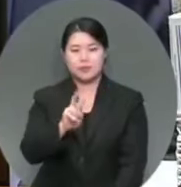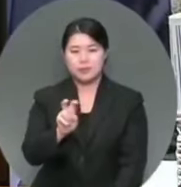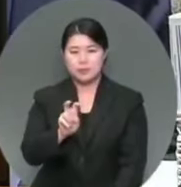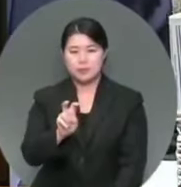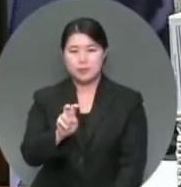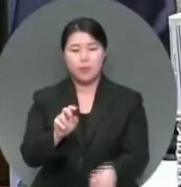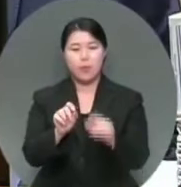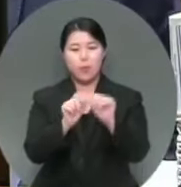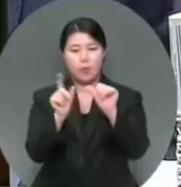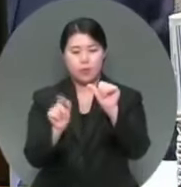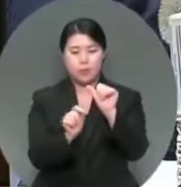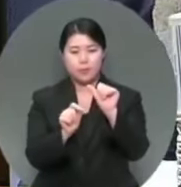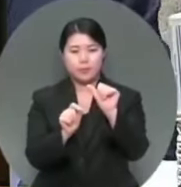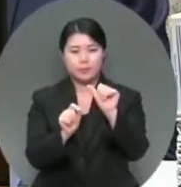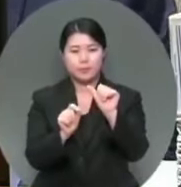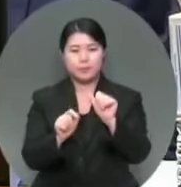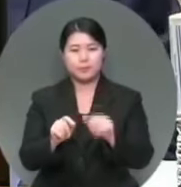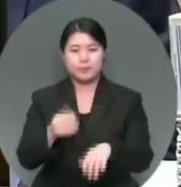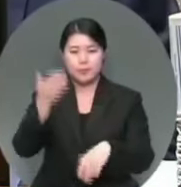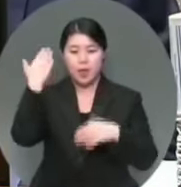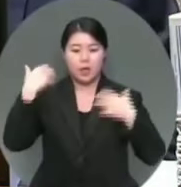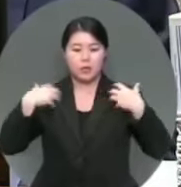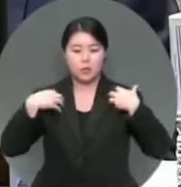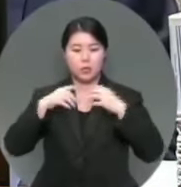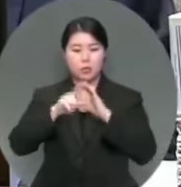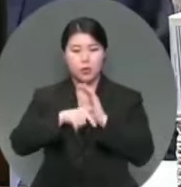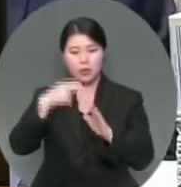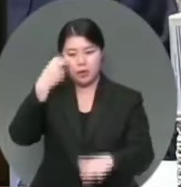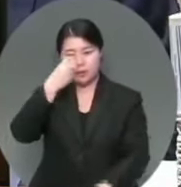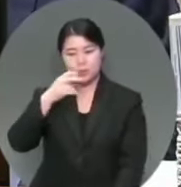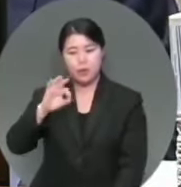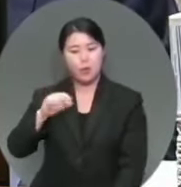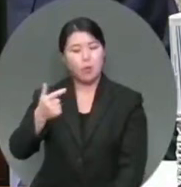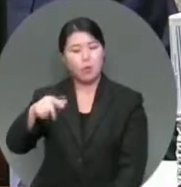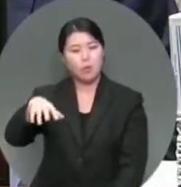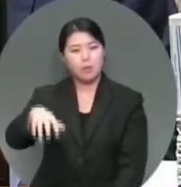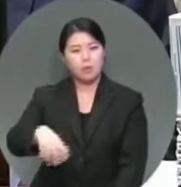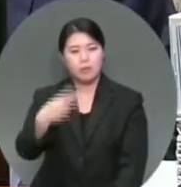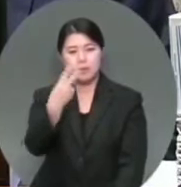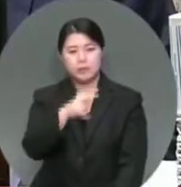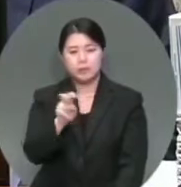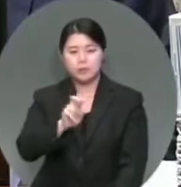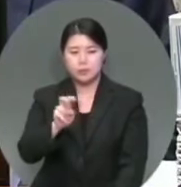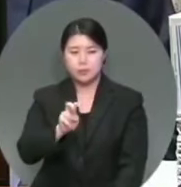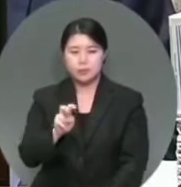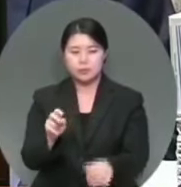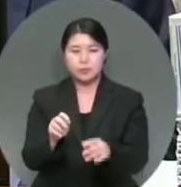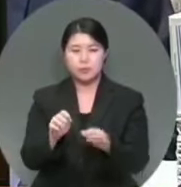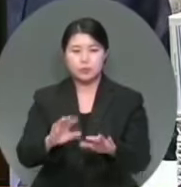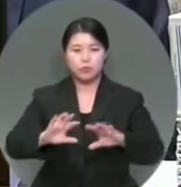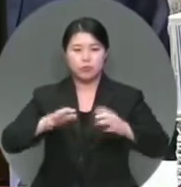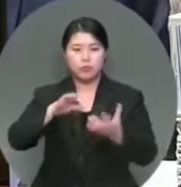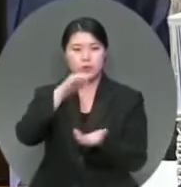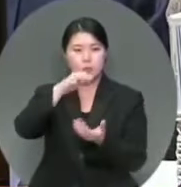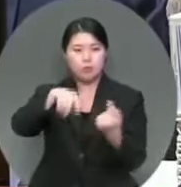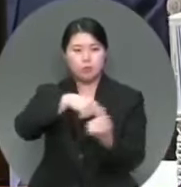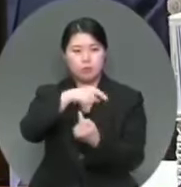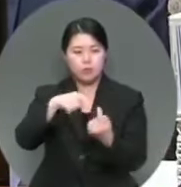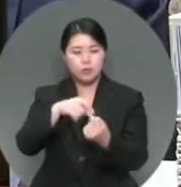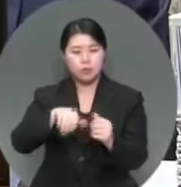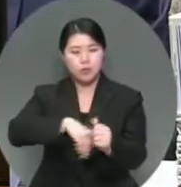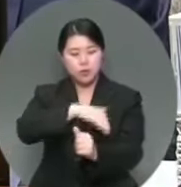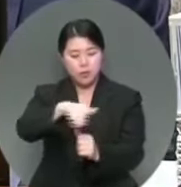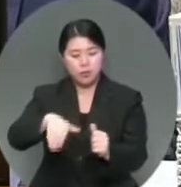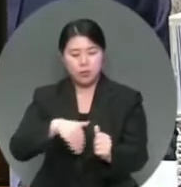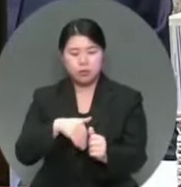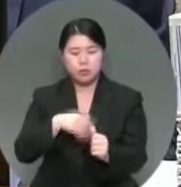2020년 5월 지난 정부에서 감사원이 2020년 중장기 국가재정운영 실태 및 관리실태,